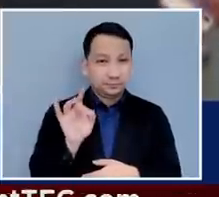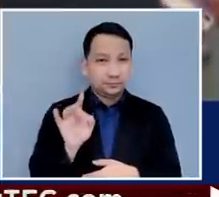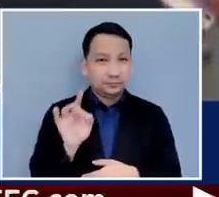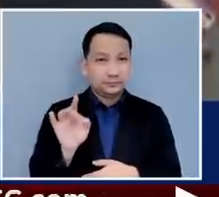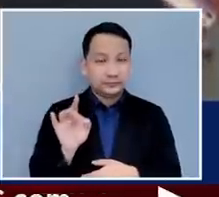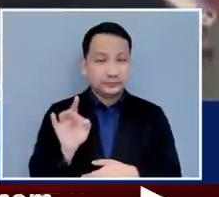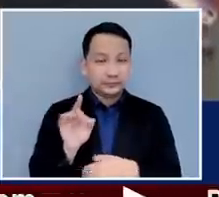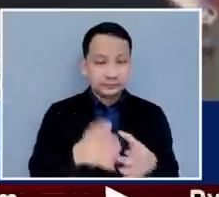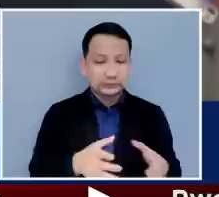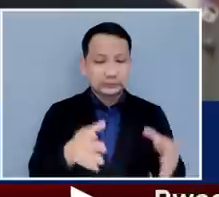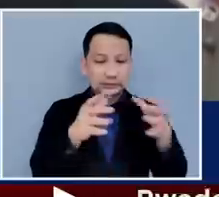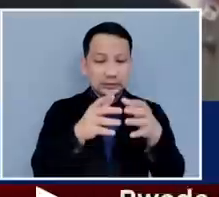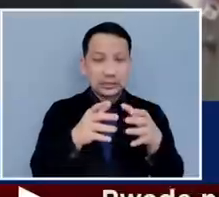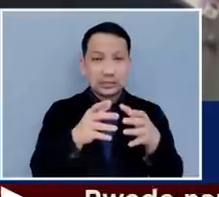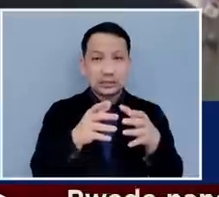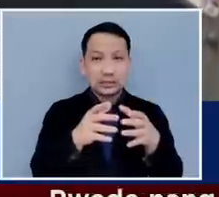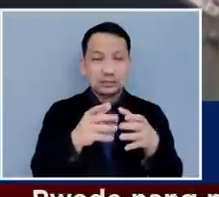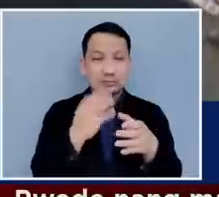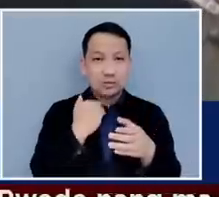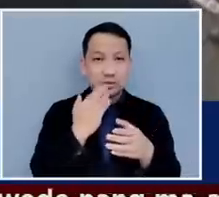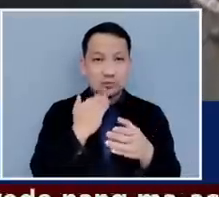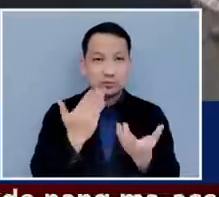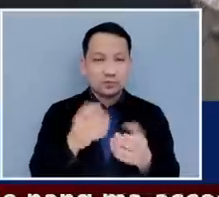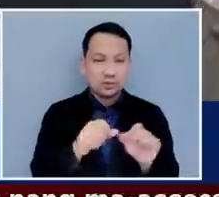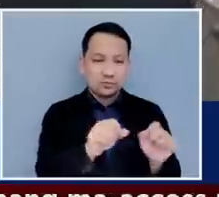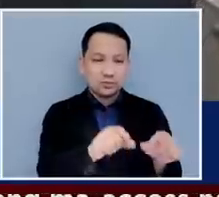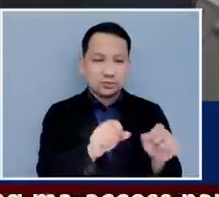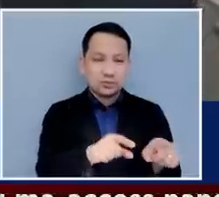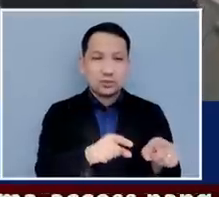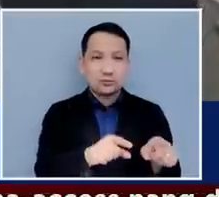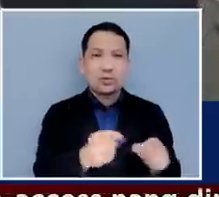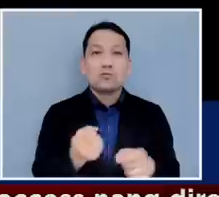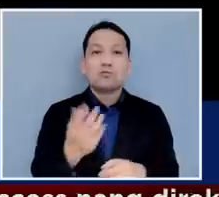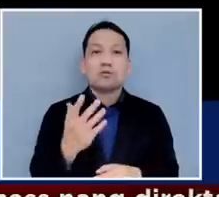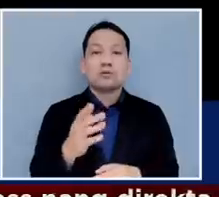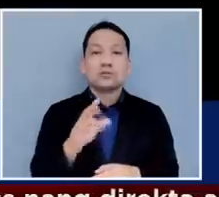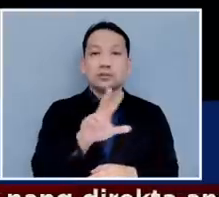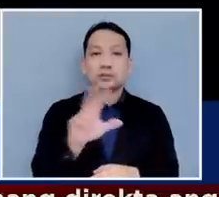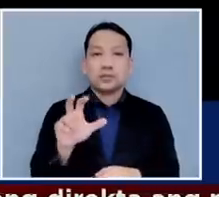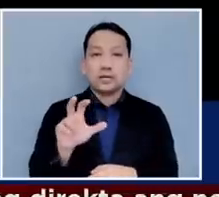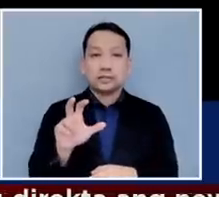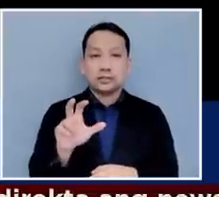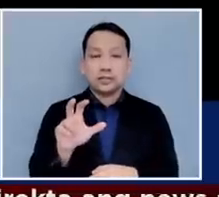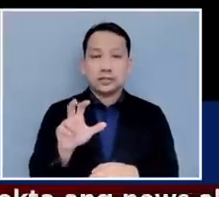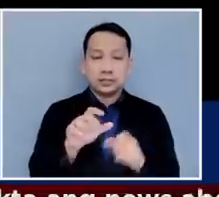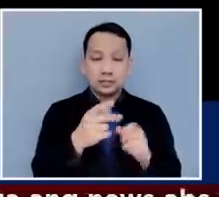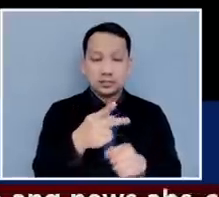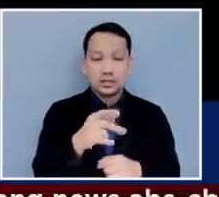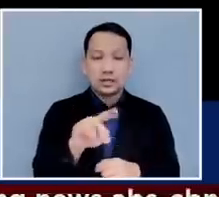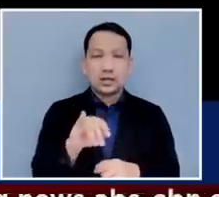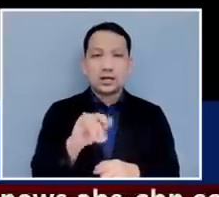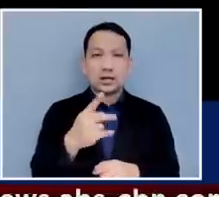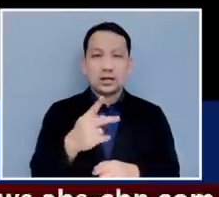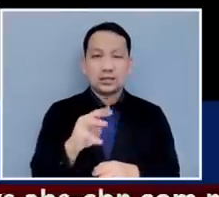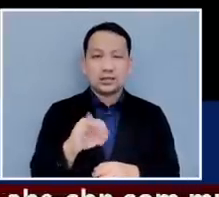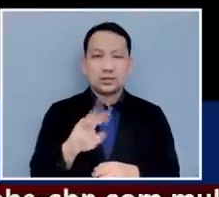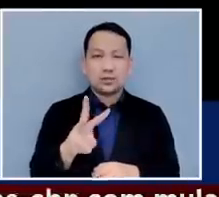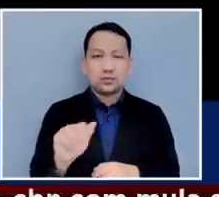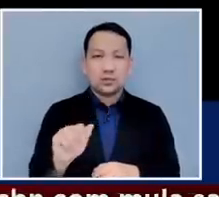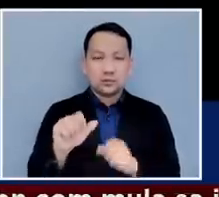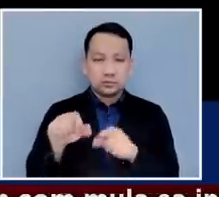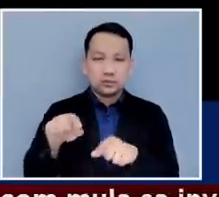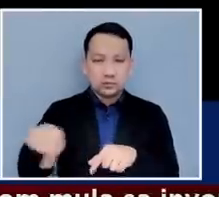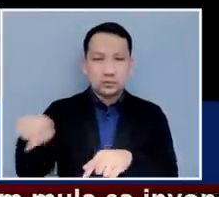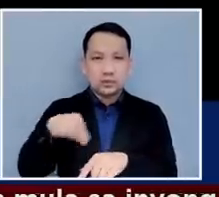nasabat na smuggled sugar ang inaasahang ibebenta sa higit 300 Kadiwa stores sa bansa. Bukod sa asukal, posible